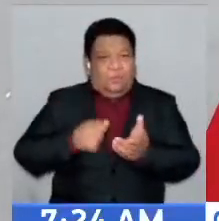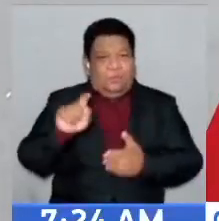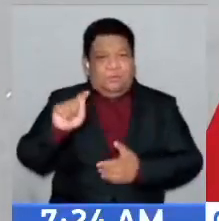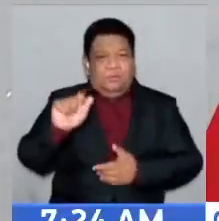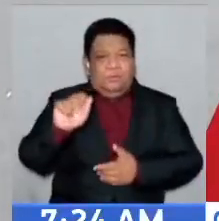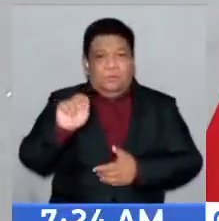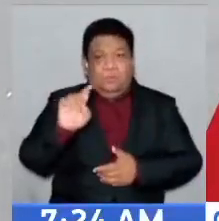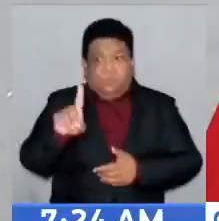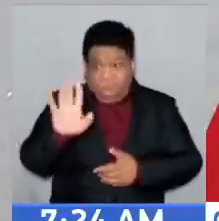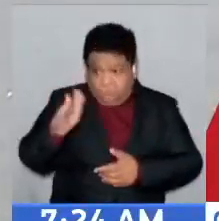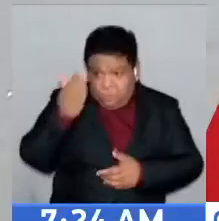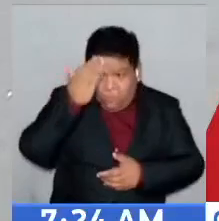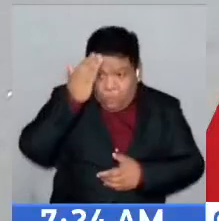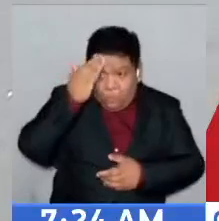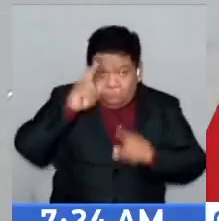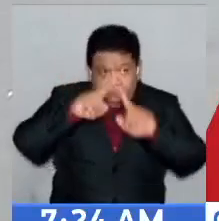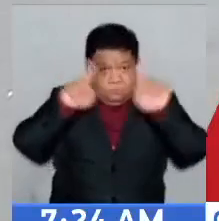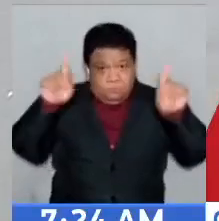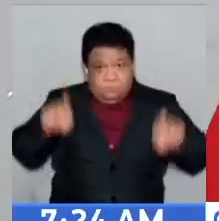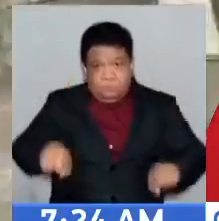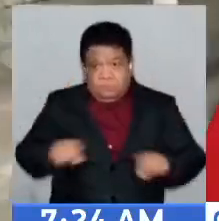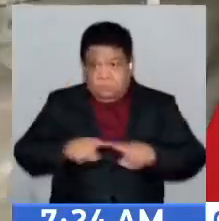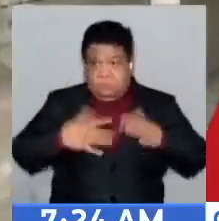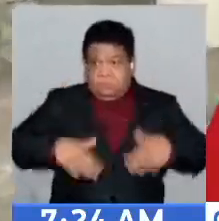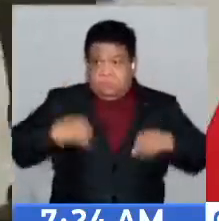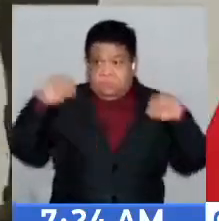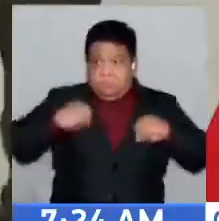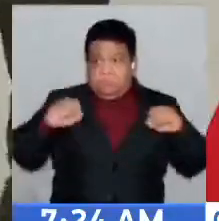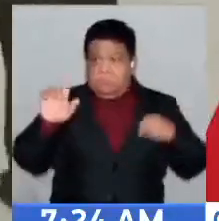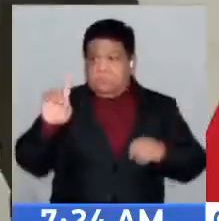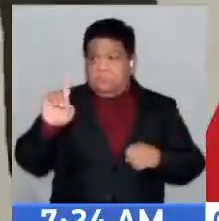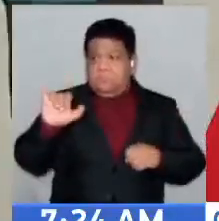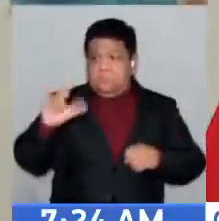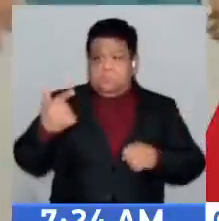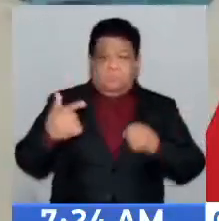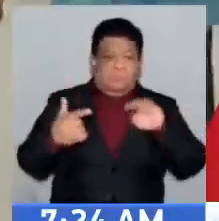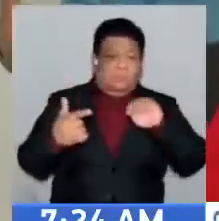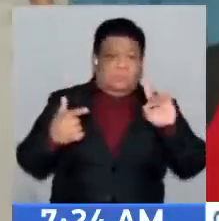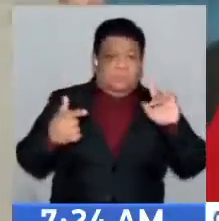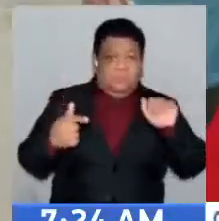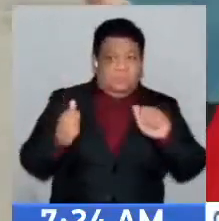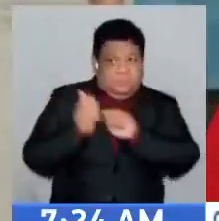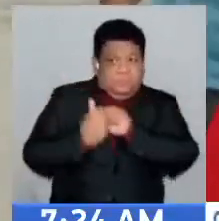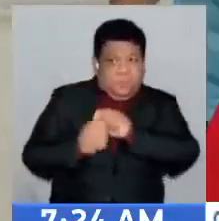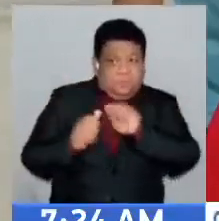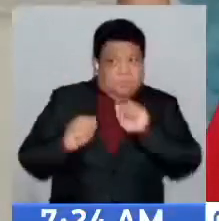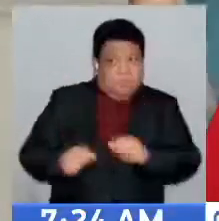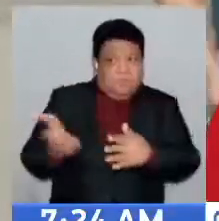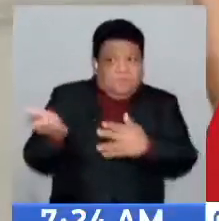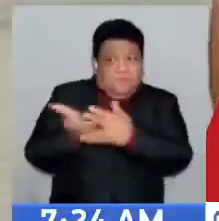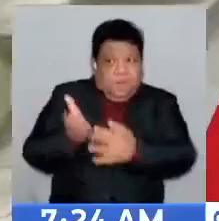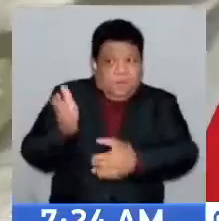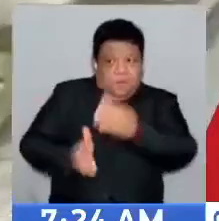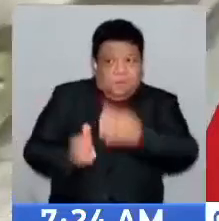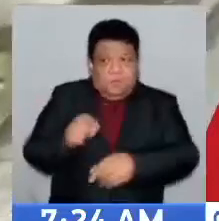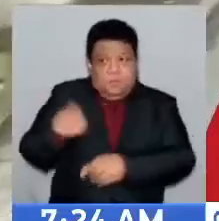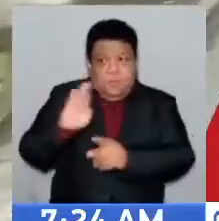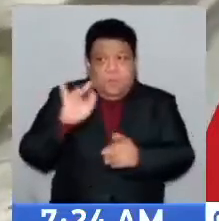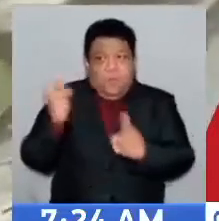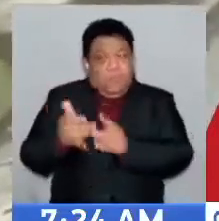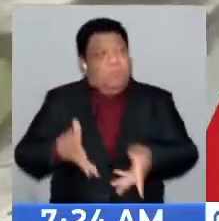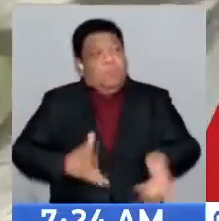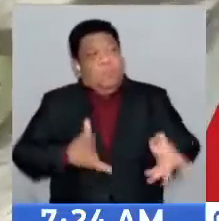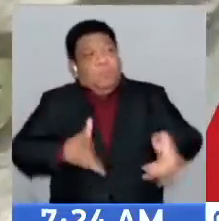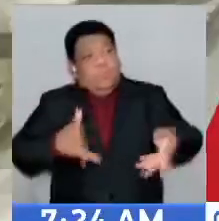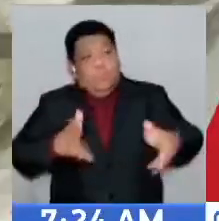yung MOA between DILG and MMDA na posibleng makasuhan yung mga barangay officials na magpapabayan na kapag nilinis ng MMDA, cleaner